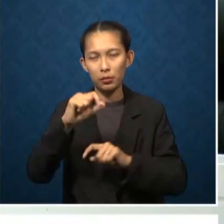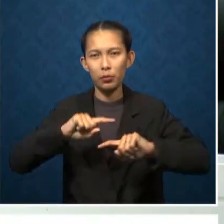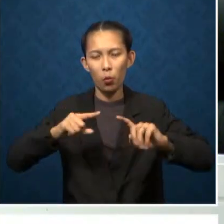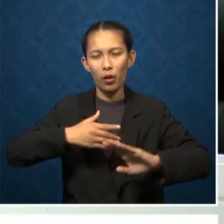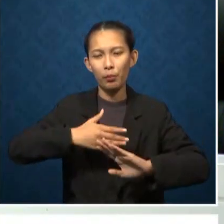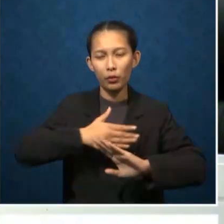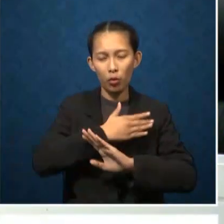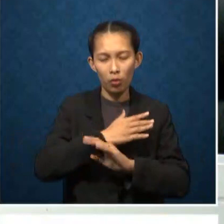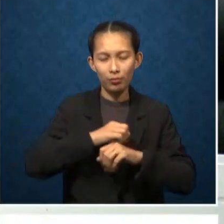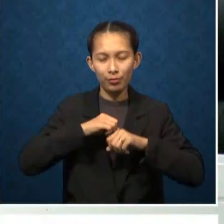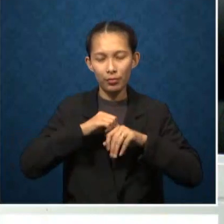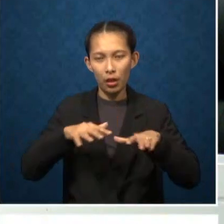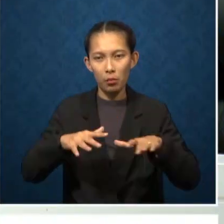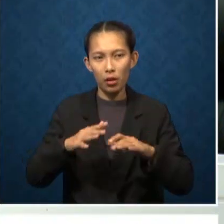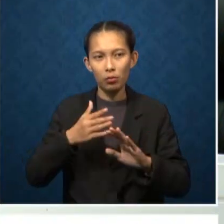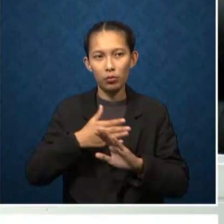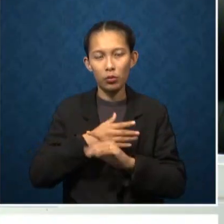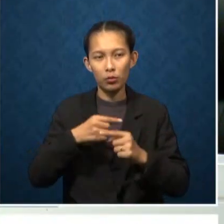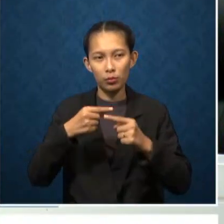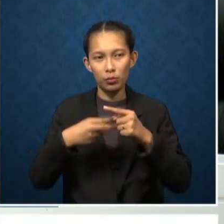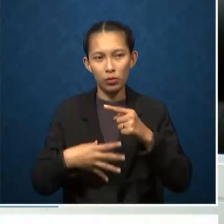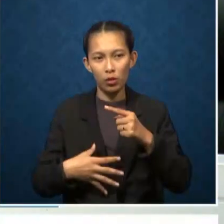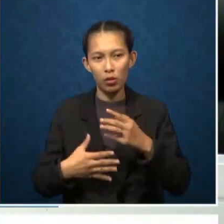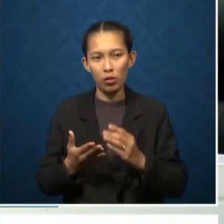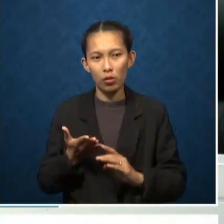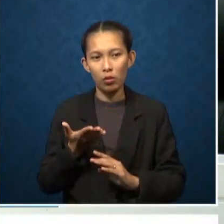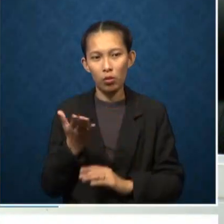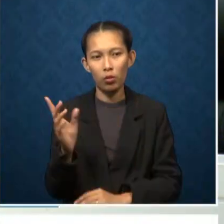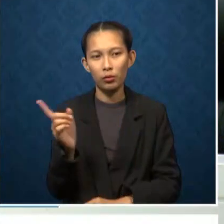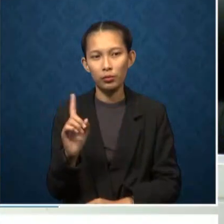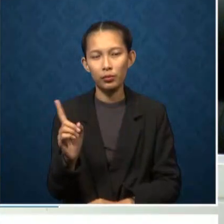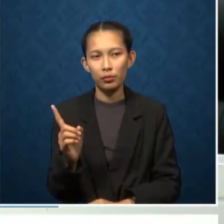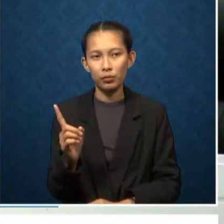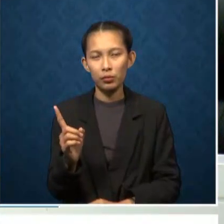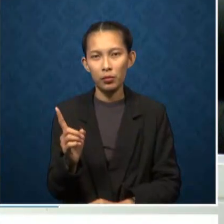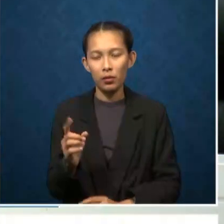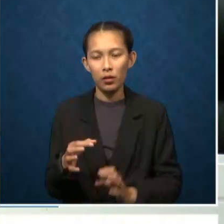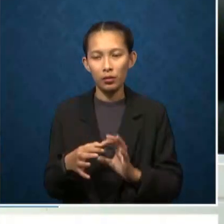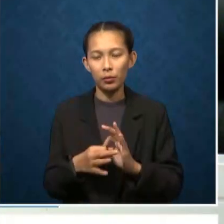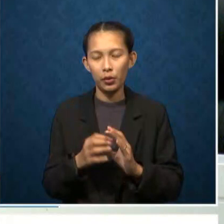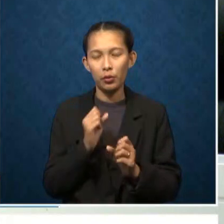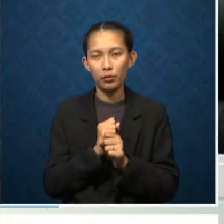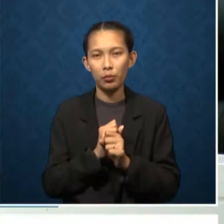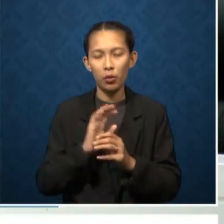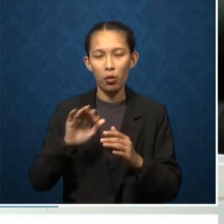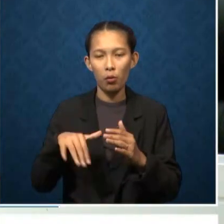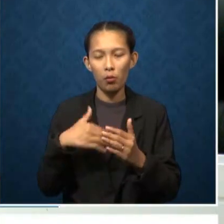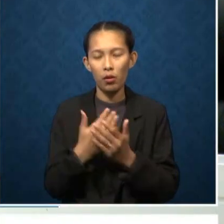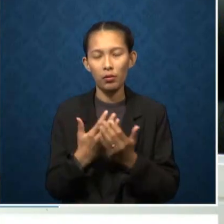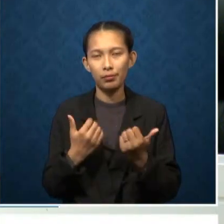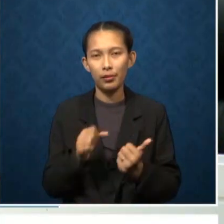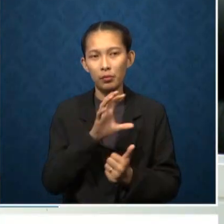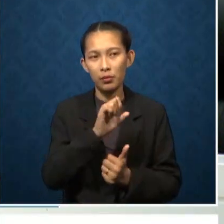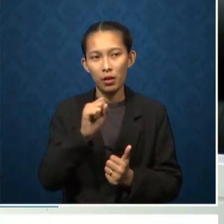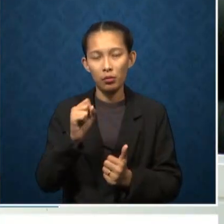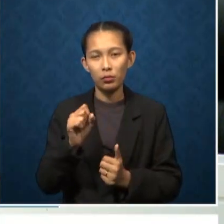ที่จะนำเรียนในรายละเอียดดิฉันขอนำเรียนความคืบหน้าในการดำเนินการตามข้อสังเกตของสมา